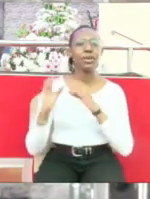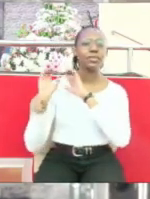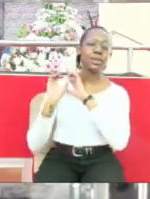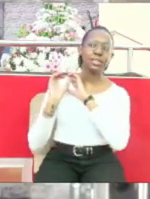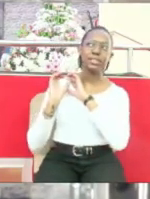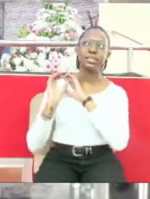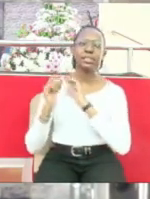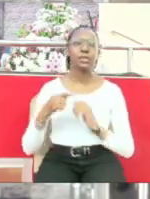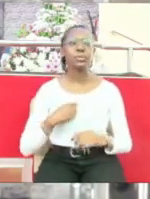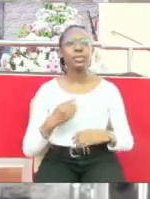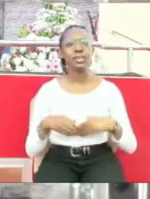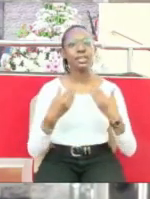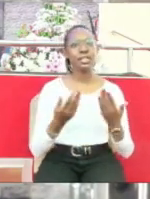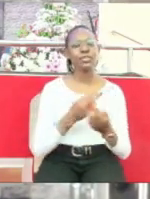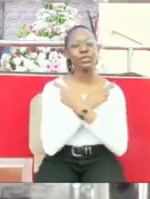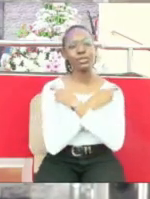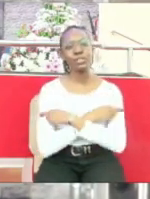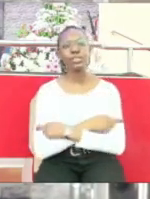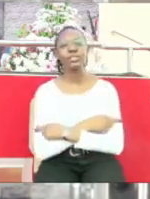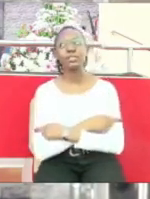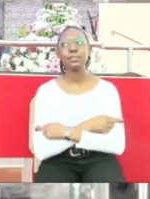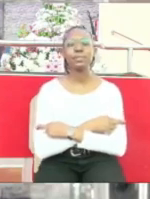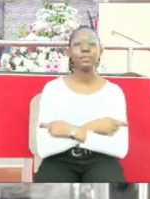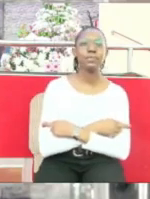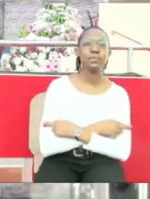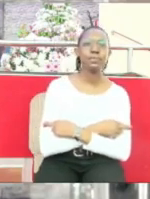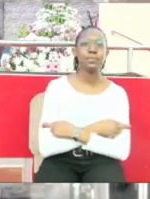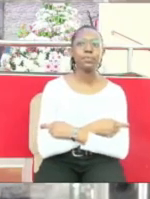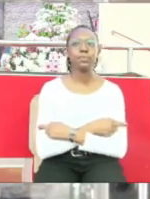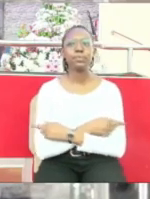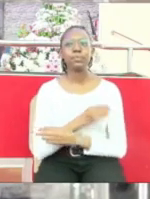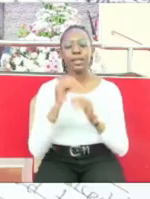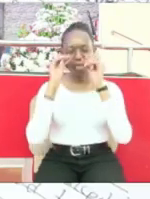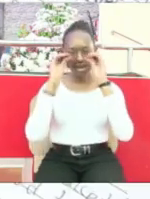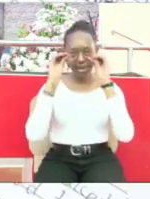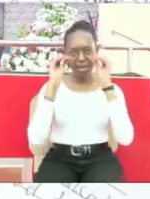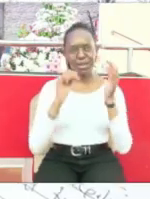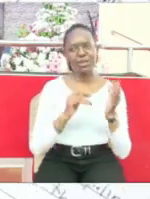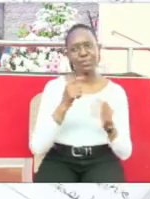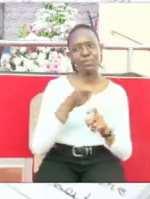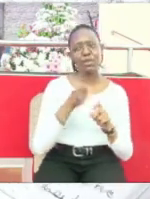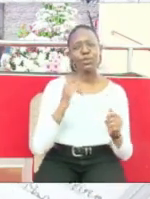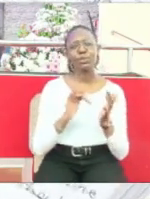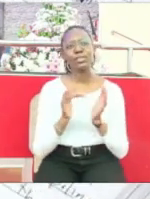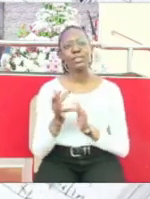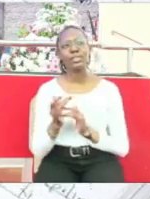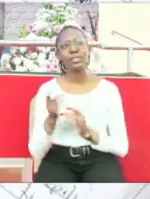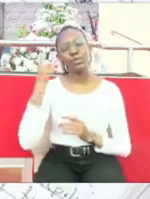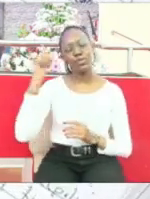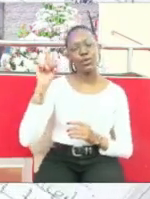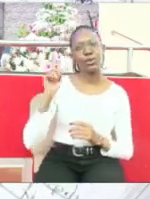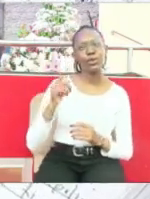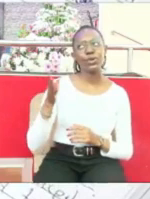Na nitawapa pumziko. Take my yoke upon you. Chukueni nira yangu. And learn from me. Na mjifunze kutoka kwangu. For I am gentle. Kwa sababu mimi ni mpole. And